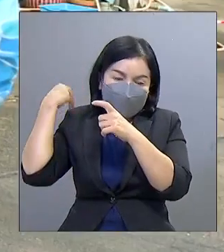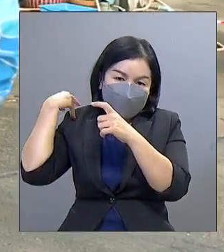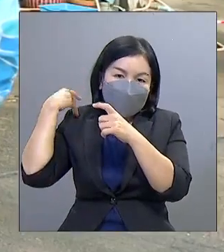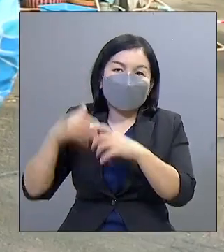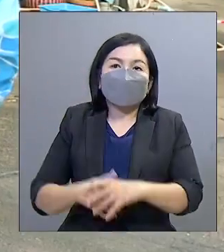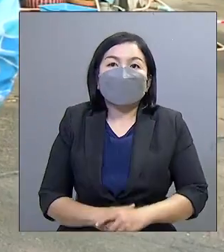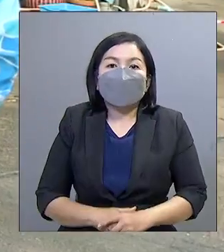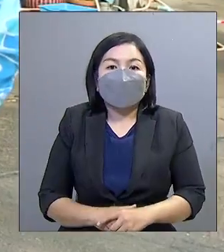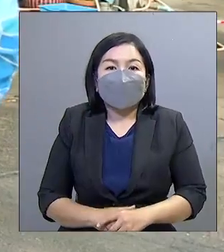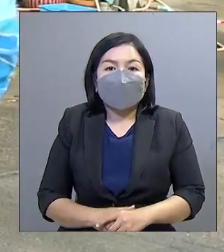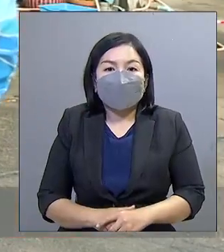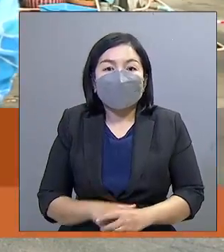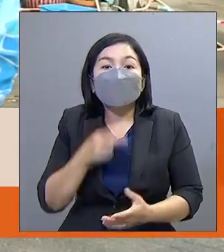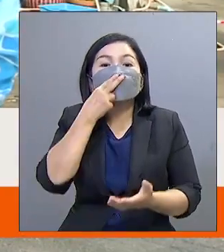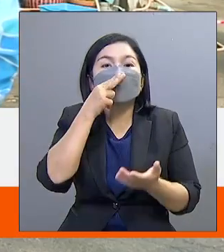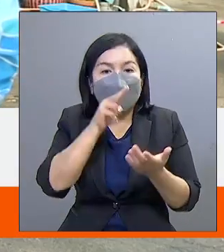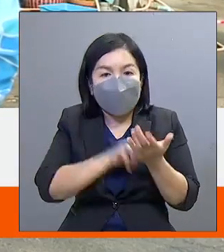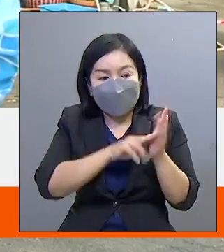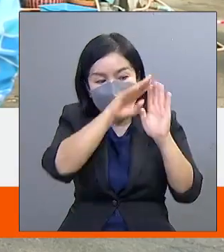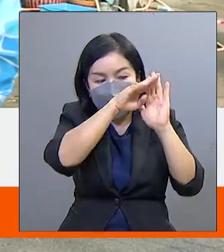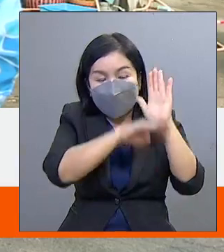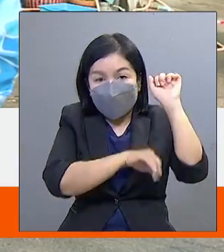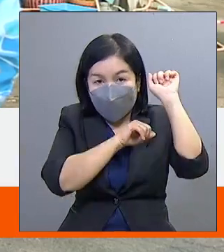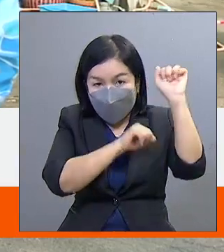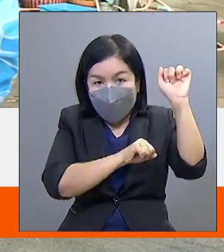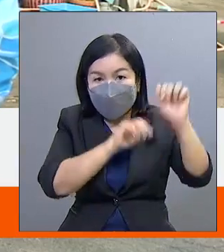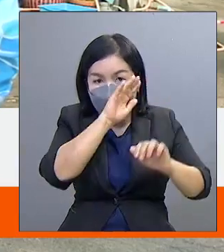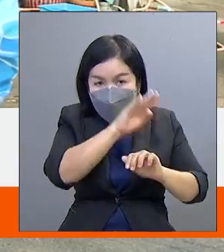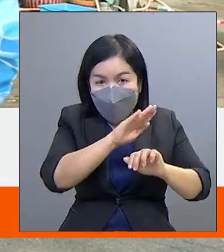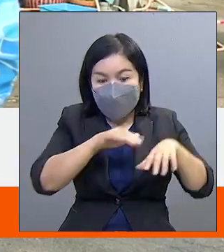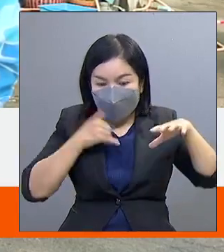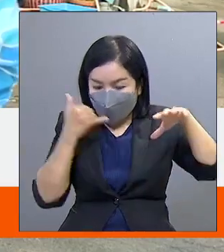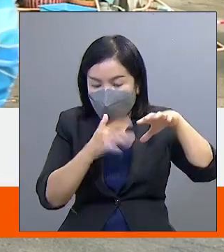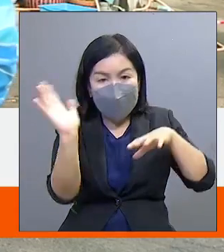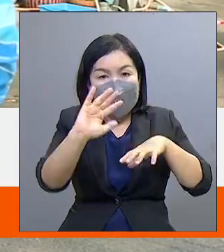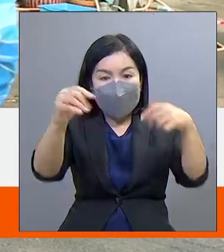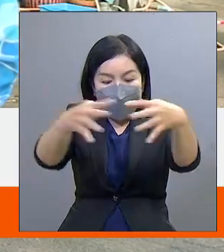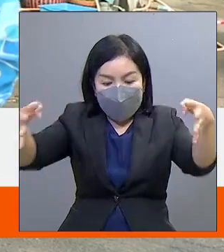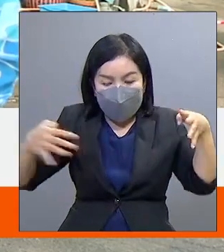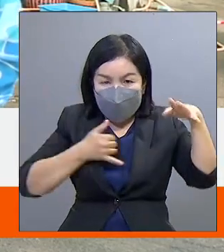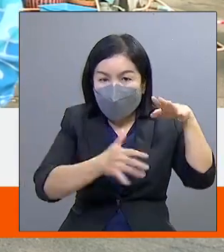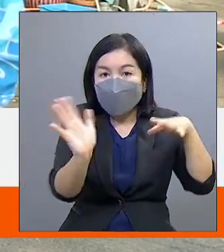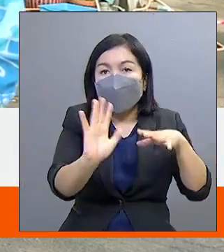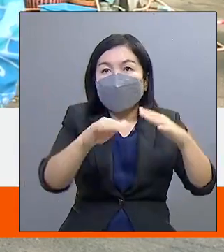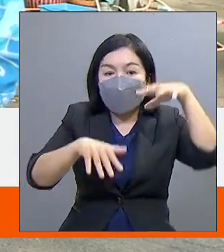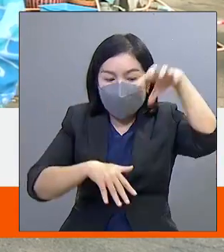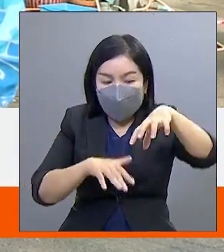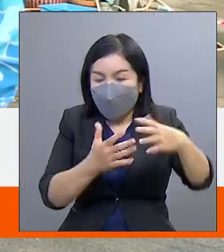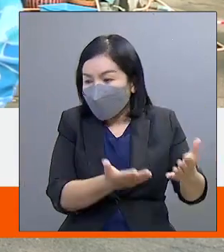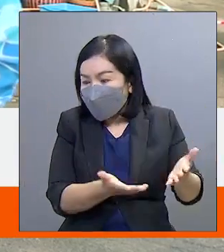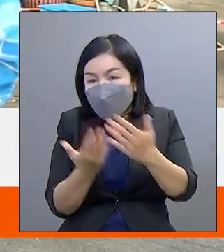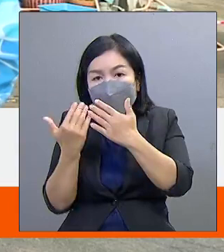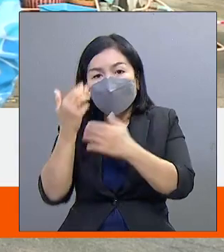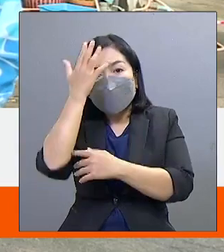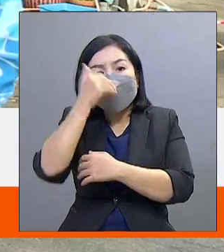ก็จะต้องออกคำสั่งห้ามใช้อาคารนะครับแล้วก็ให้ดำเนินการรื้อถอนอาคารนะฮะเพราะว่